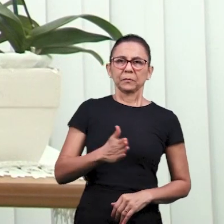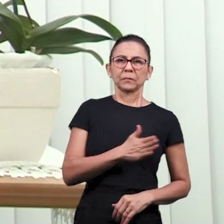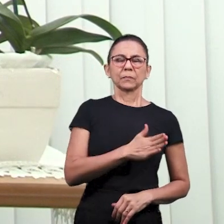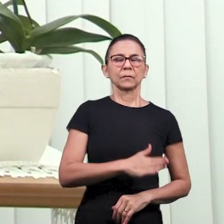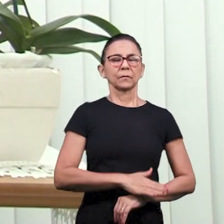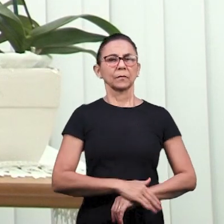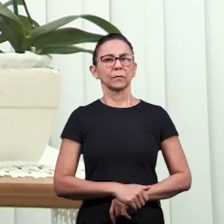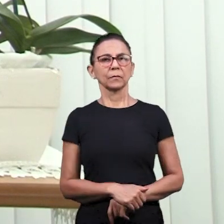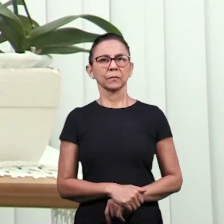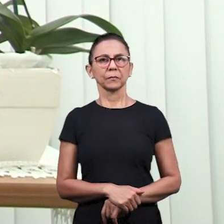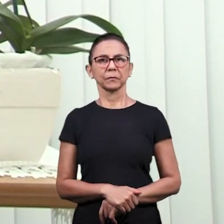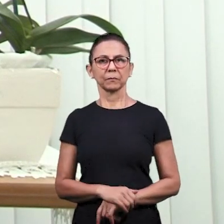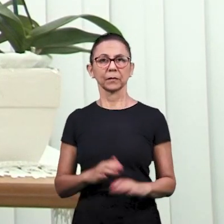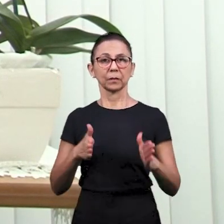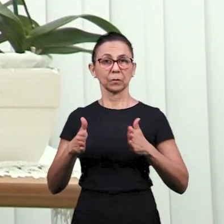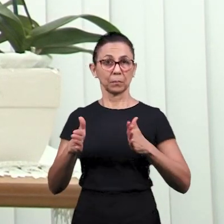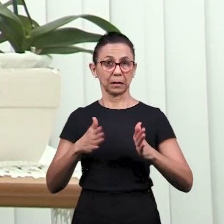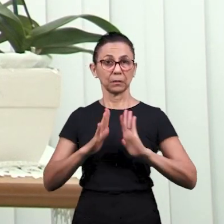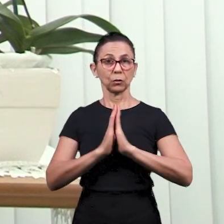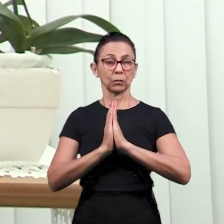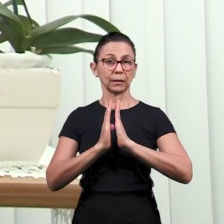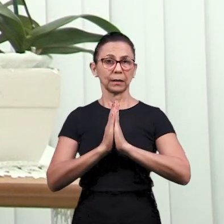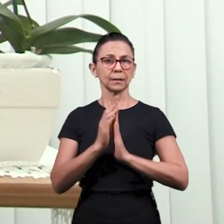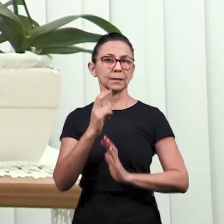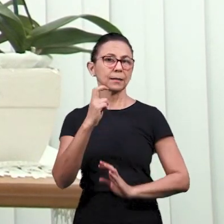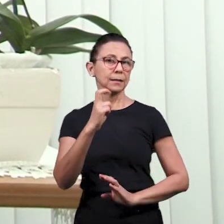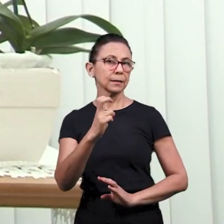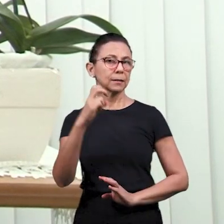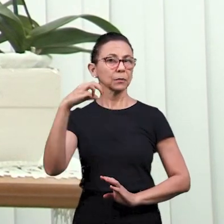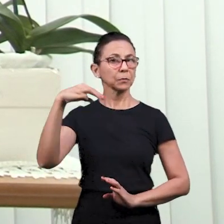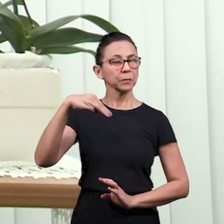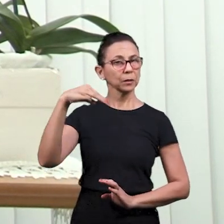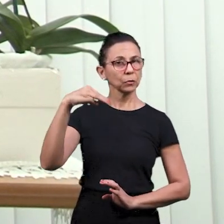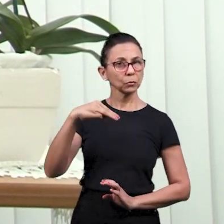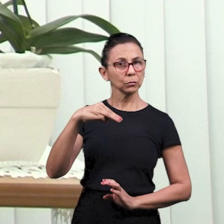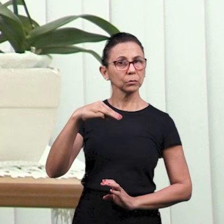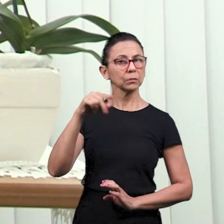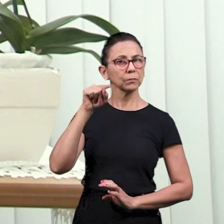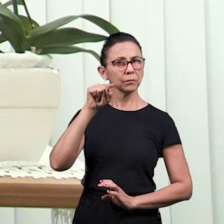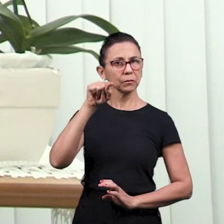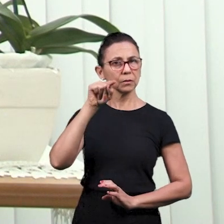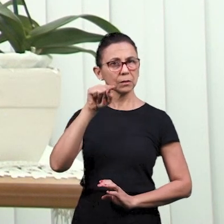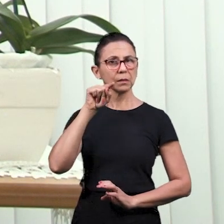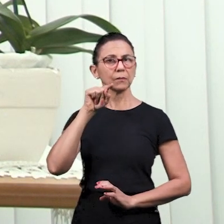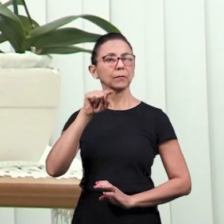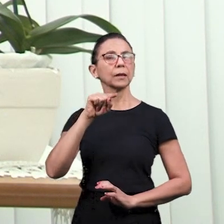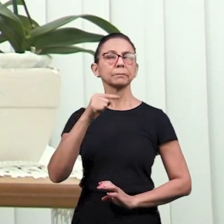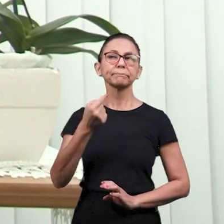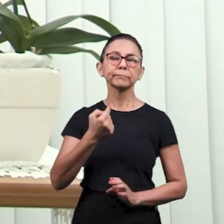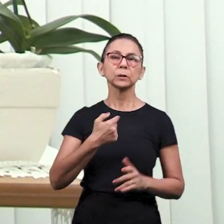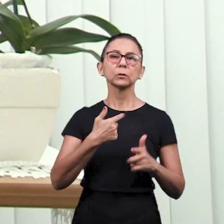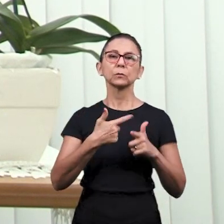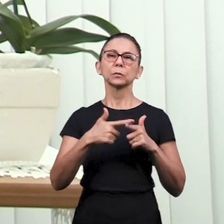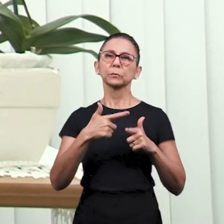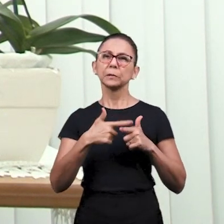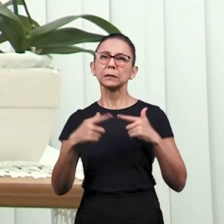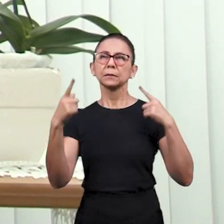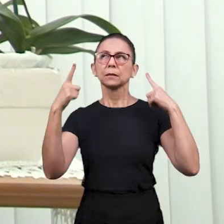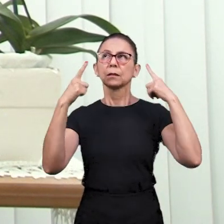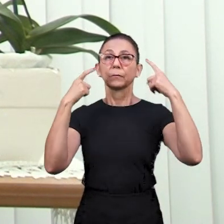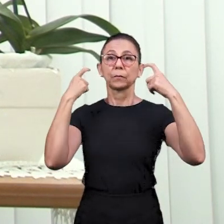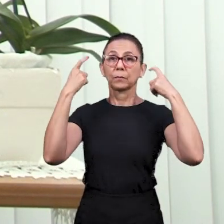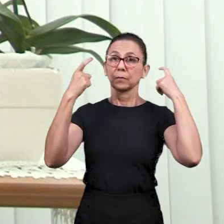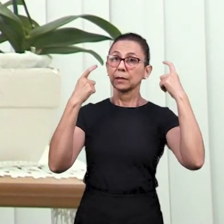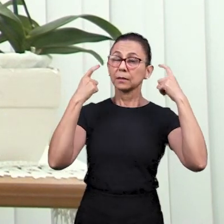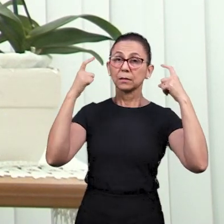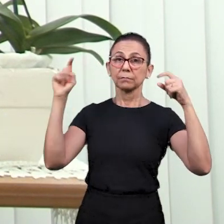Господу. Давайте мы продолжим наше служение. И в этот момент мы проведем 5 минут пред Господом в молитве. В этот